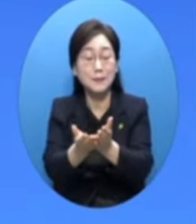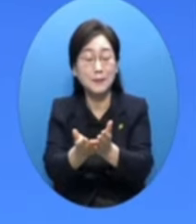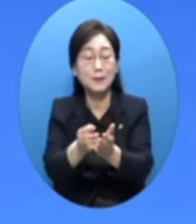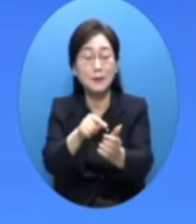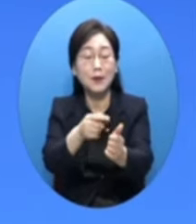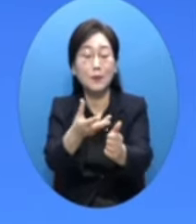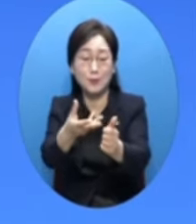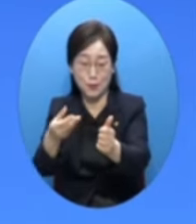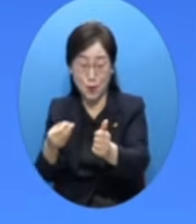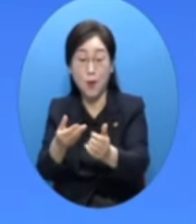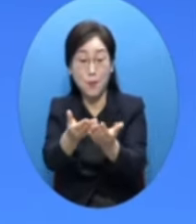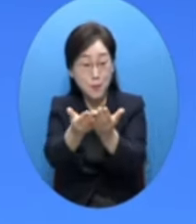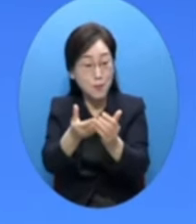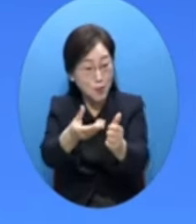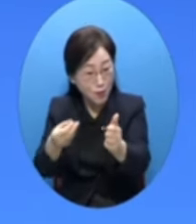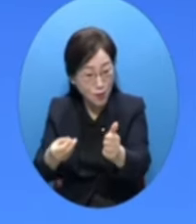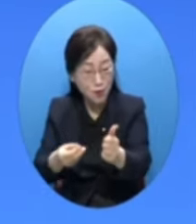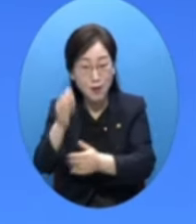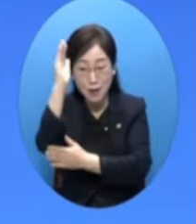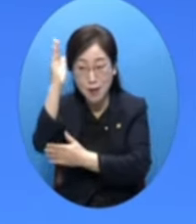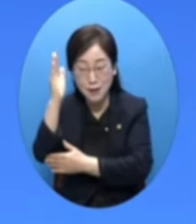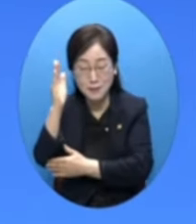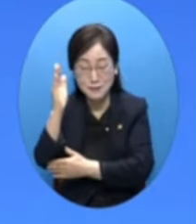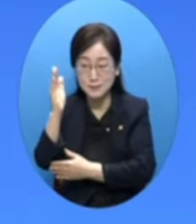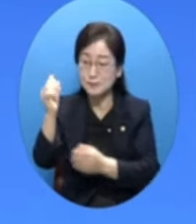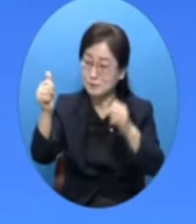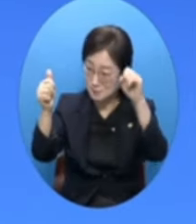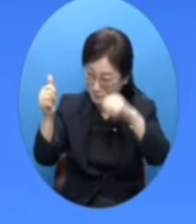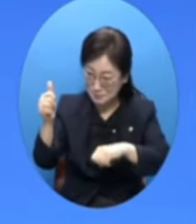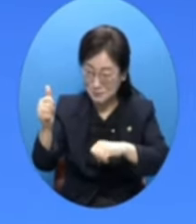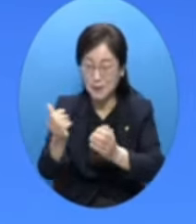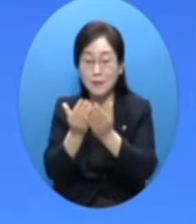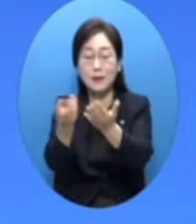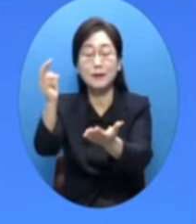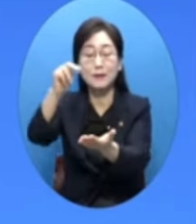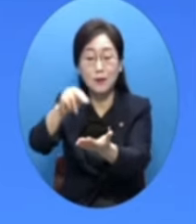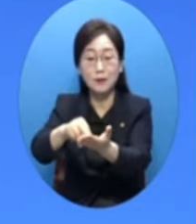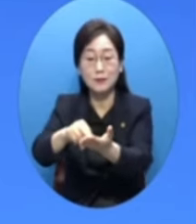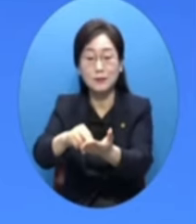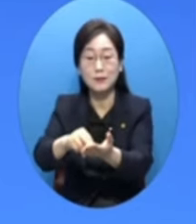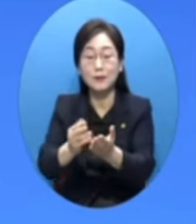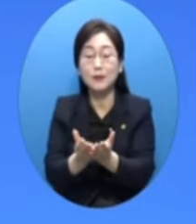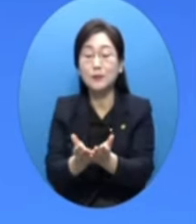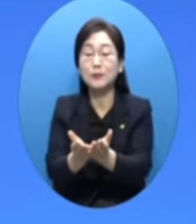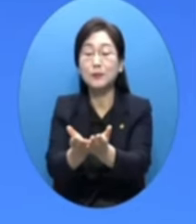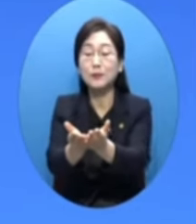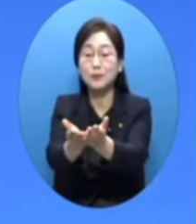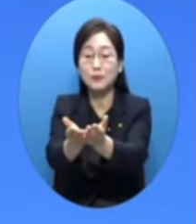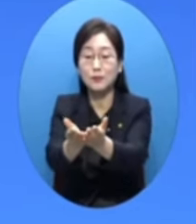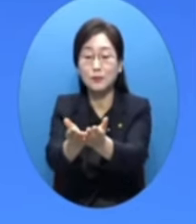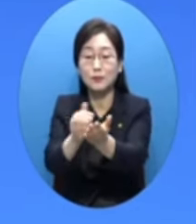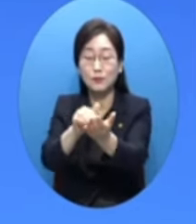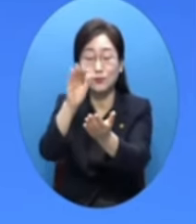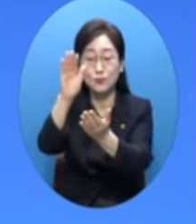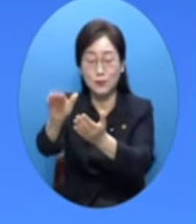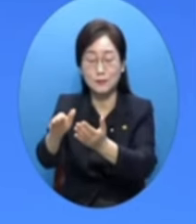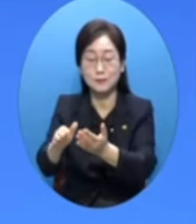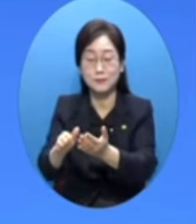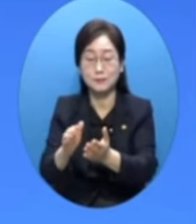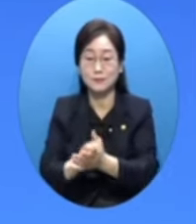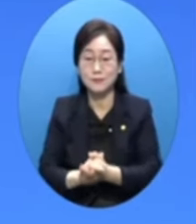배를 빌려서 말씀을 전해야 되겠다. 그래서 배에 타셔서 조금 띄우신 다음에 육지에서 띄우신